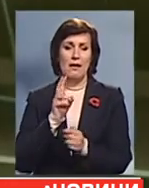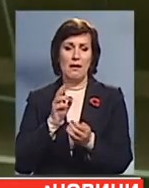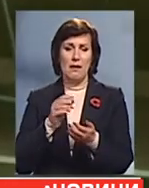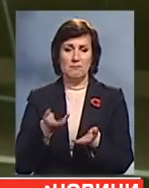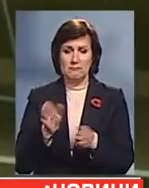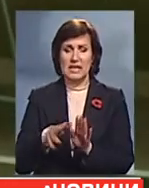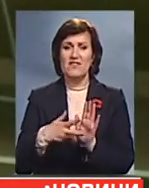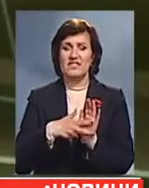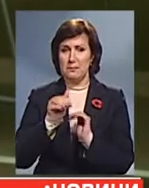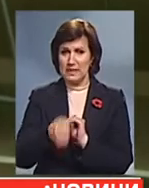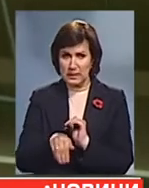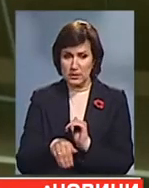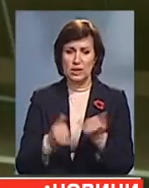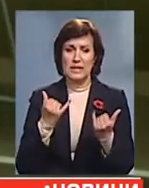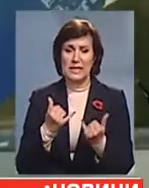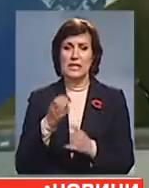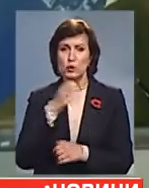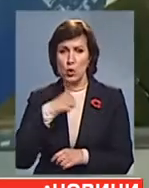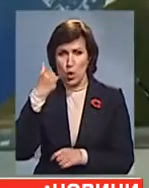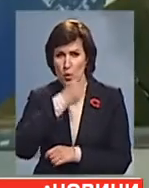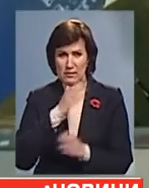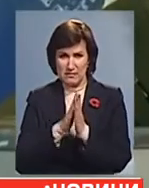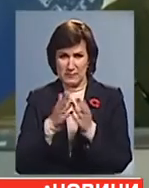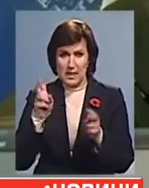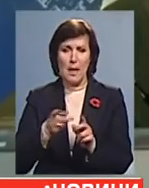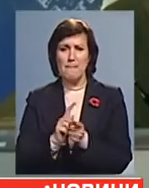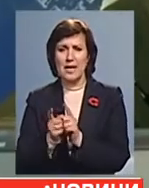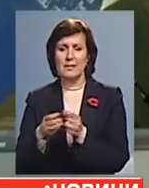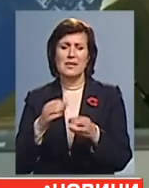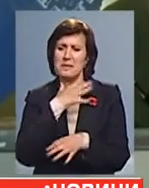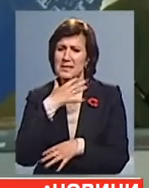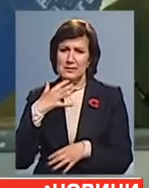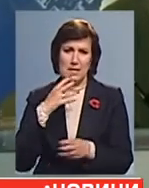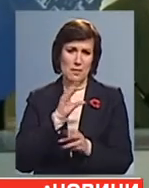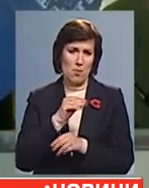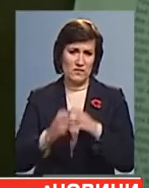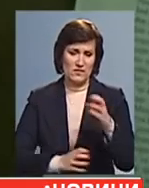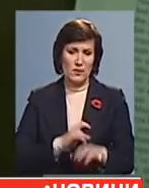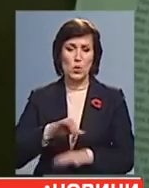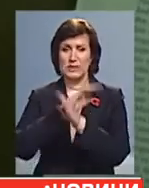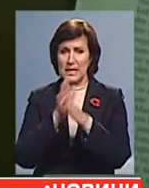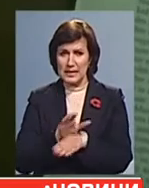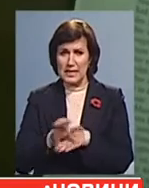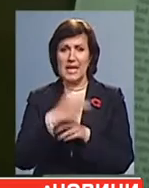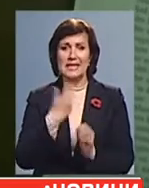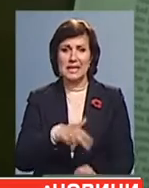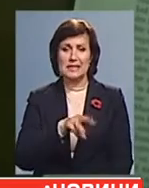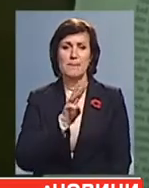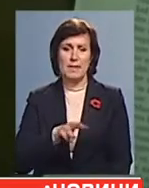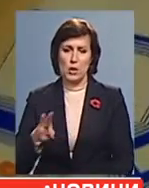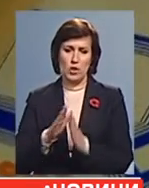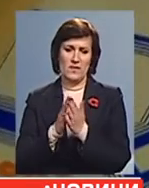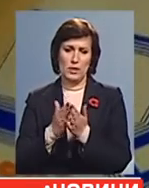тисяч примірників. Нині 100 років самотності перекладені десятками мов світу. Загальний тираж – понад 30 мільйонів